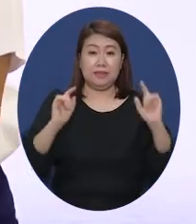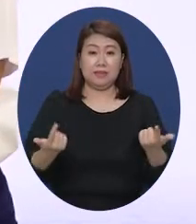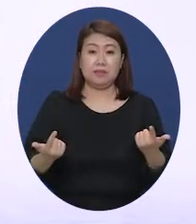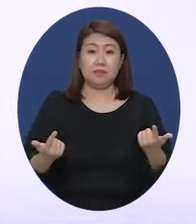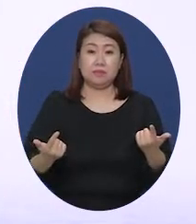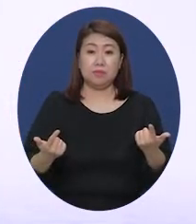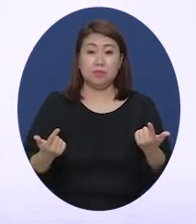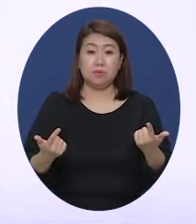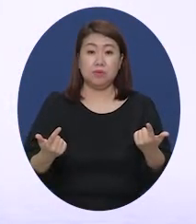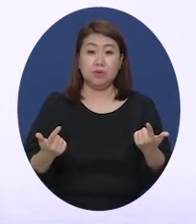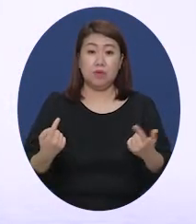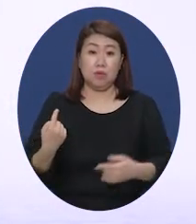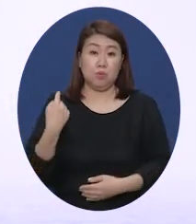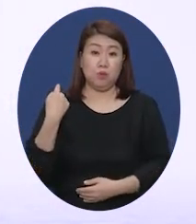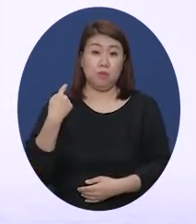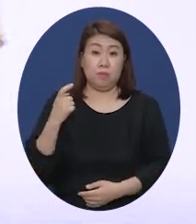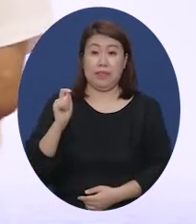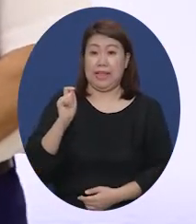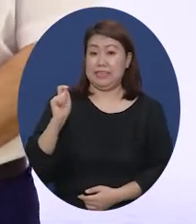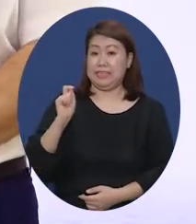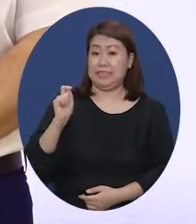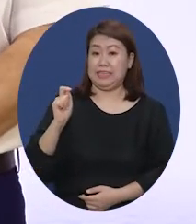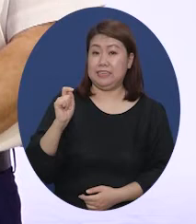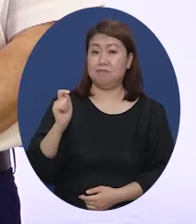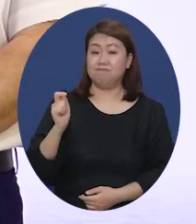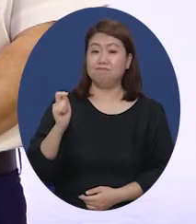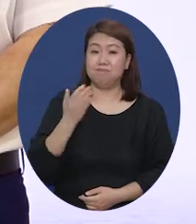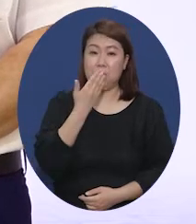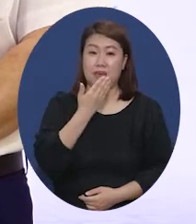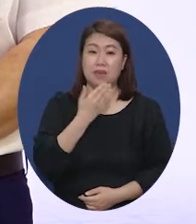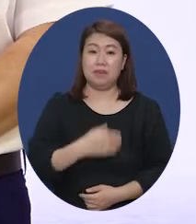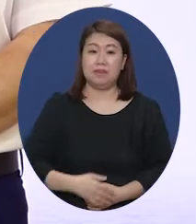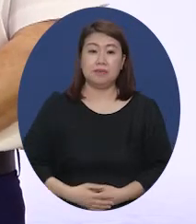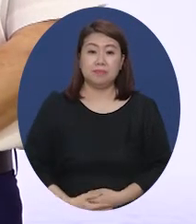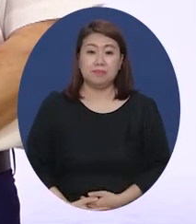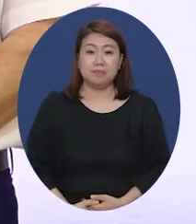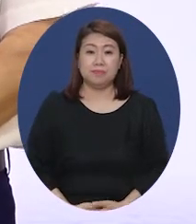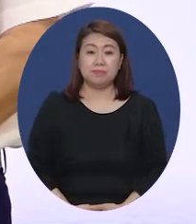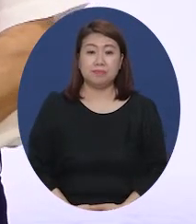싶은 것은. 그 다음에 뒤에 보면 이렇게 택시입니다. 택시도 존재하고요.